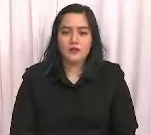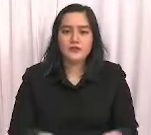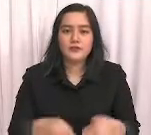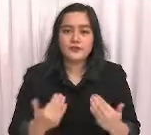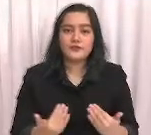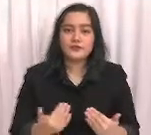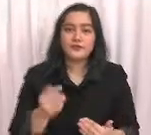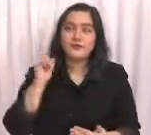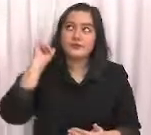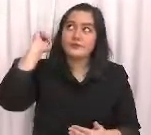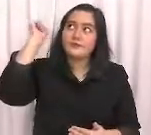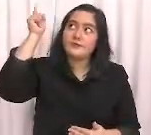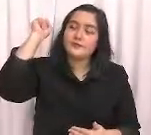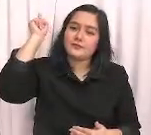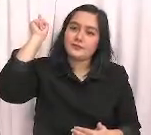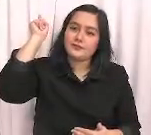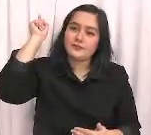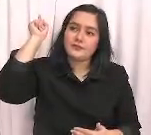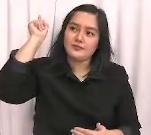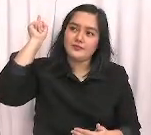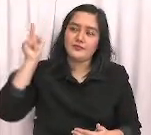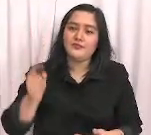rito? Anong masasabi nyo rito?